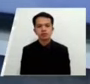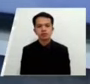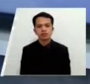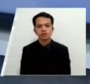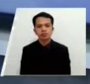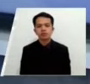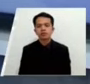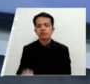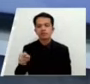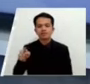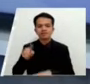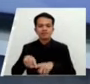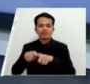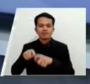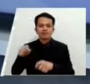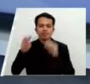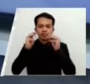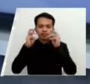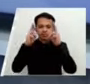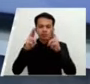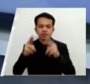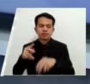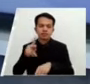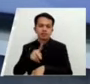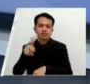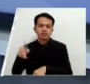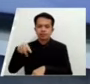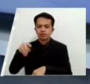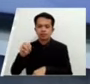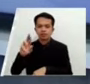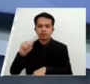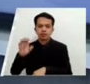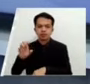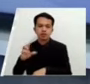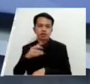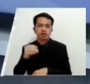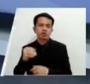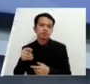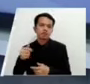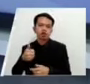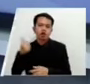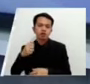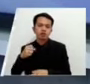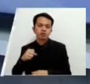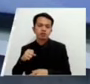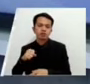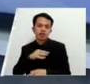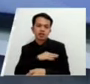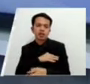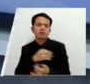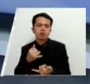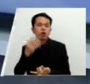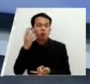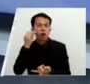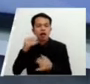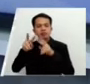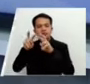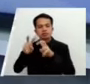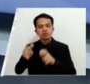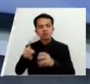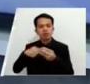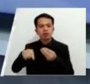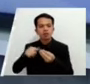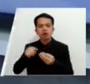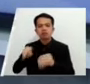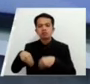Suspendido ang alkalde ng Porac, Pampanga at 10 opisyal ng lokal na pamahalaan habang iniimbestigahan sila kaugnay sa pagbibigay ng permit